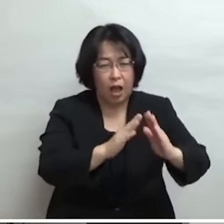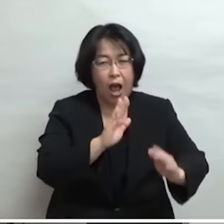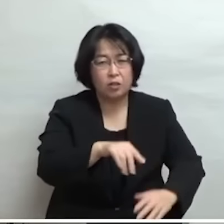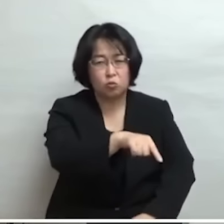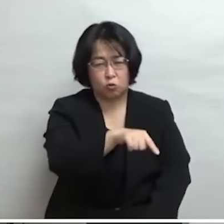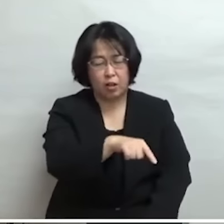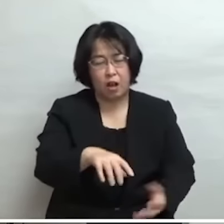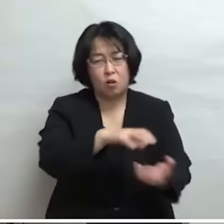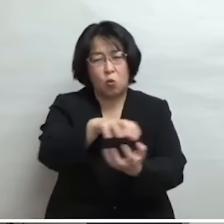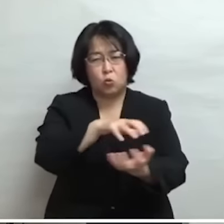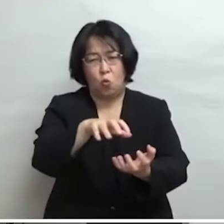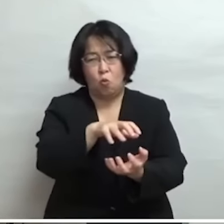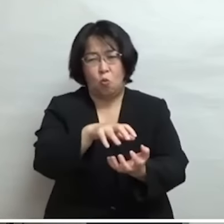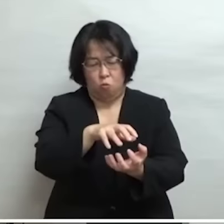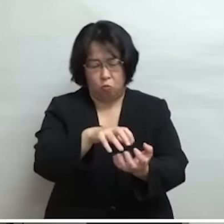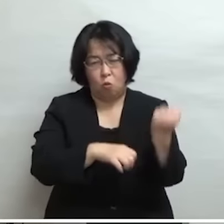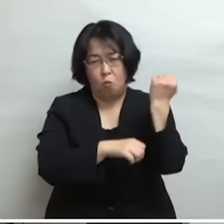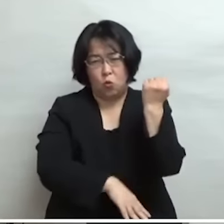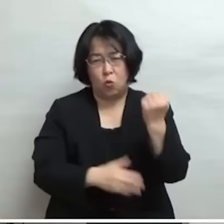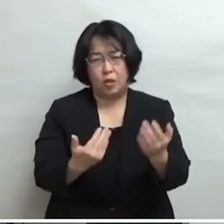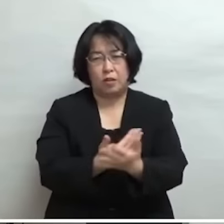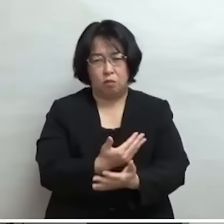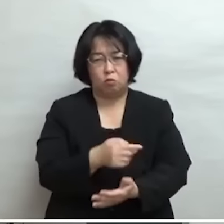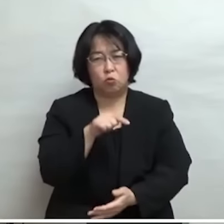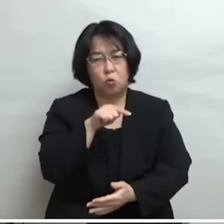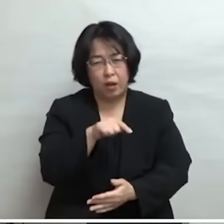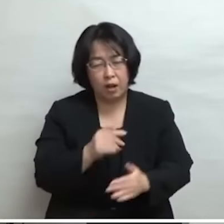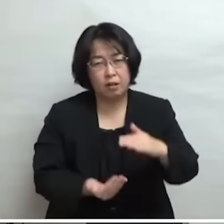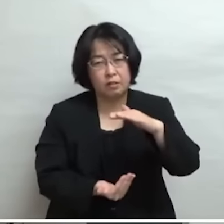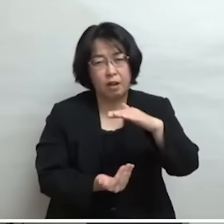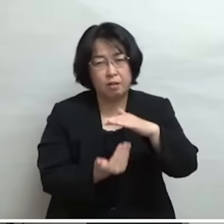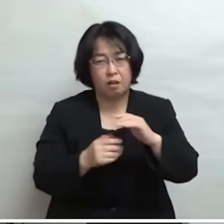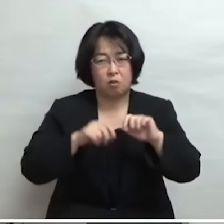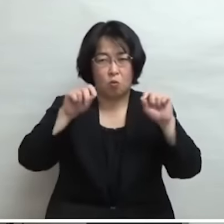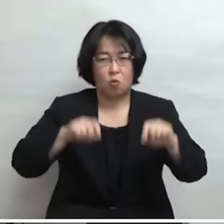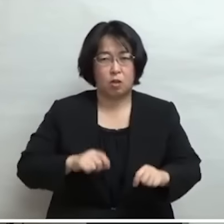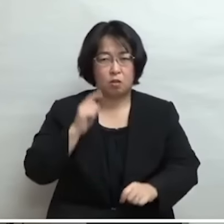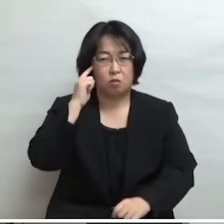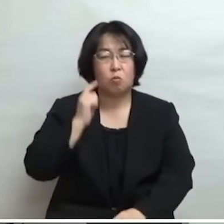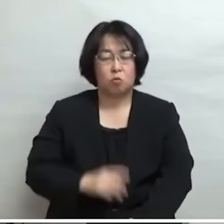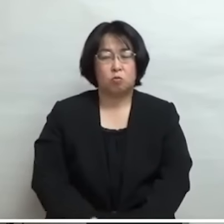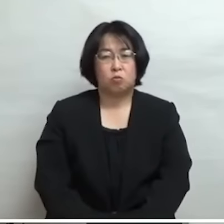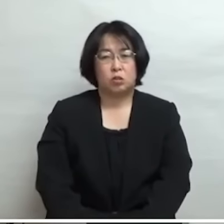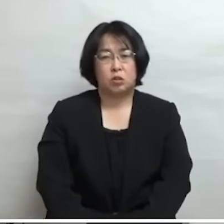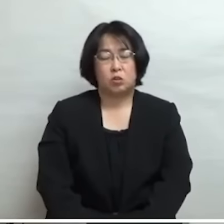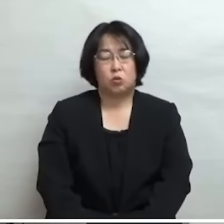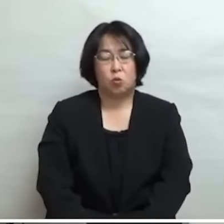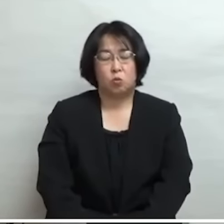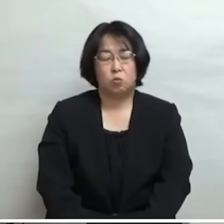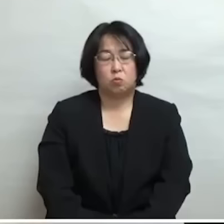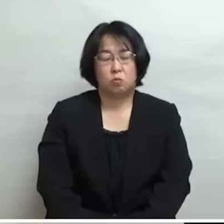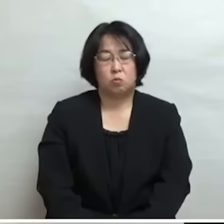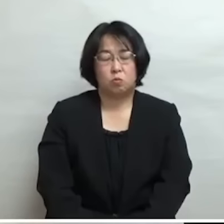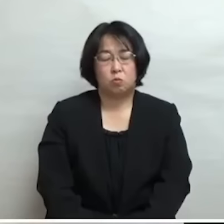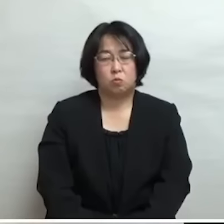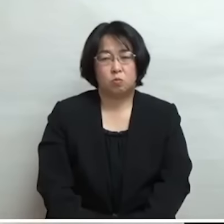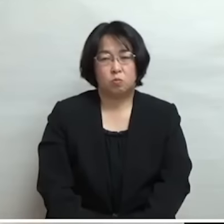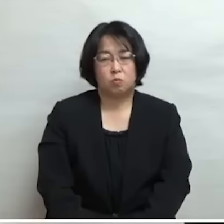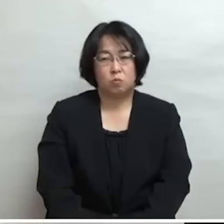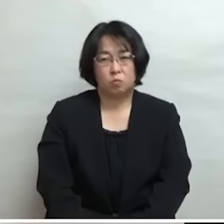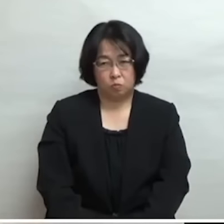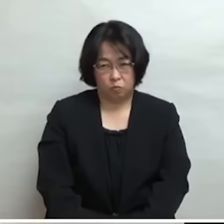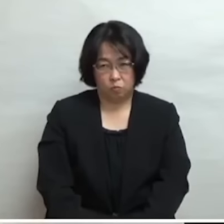と、いうことが最大の問題だというふうに思っています。 分かりました。